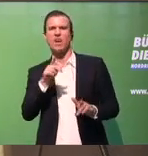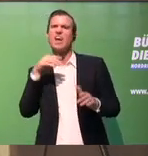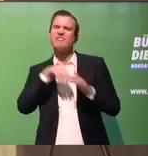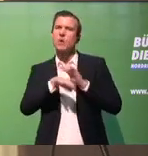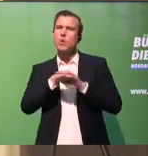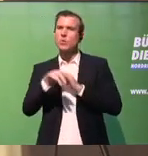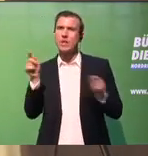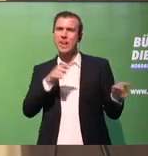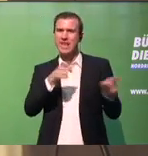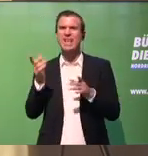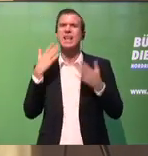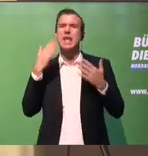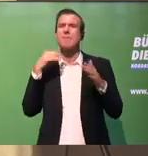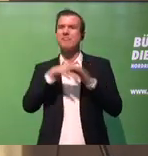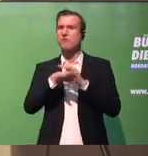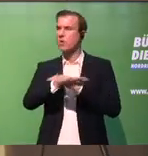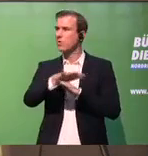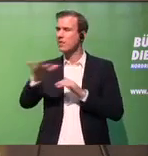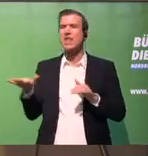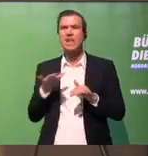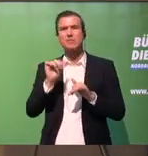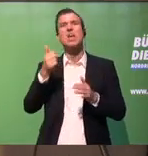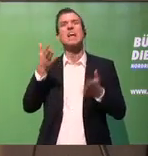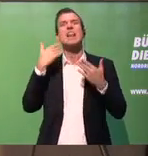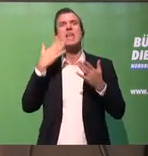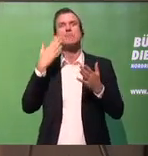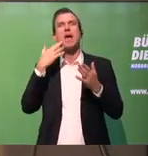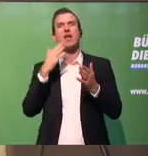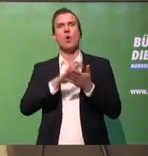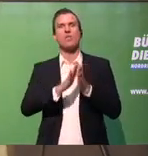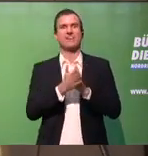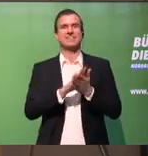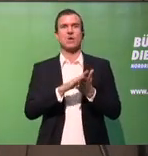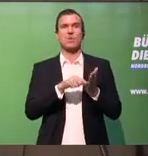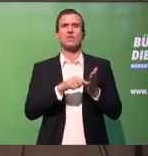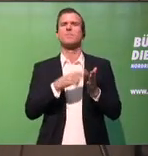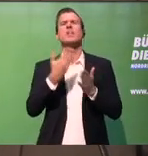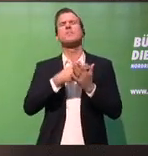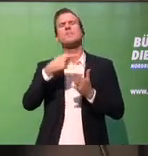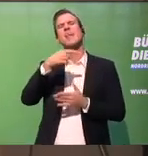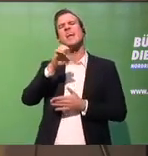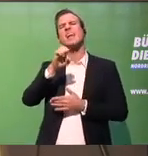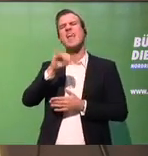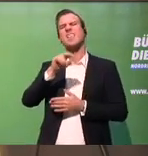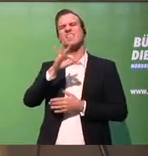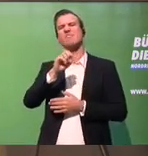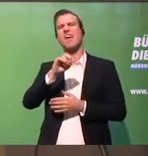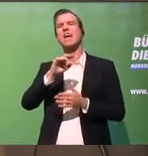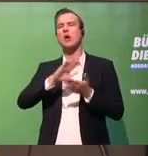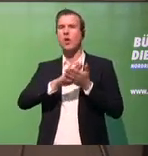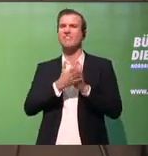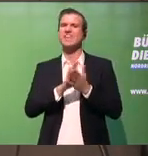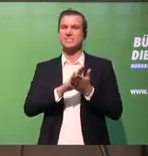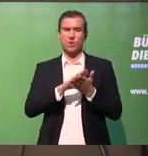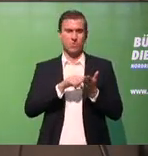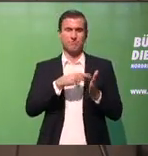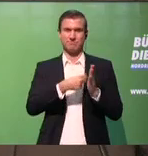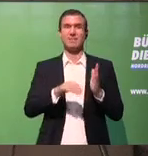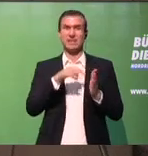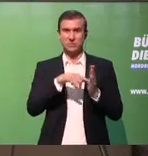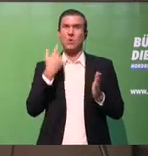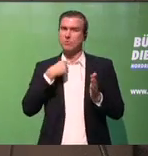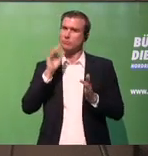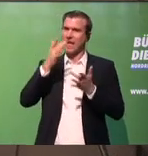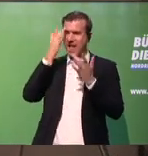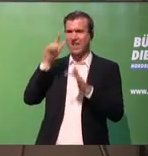Flüchtlinge, dieser Klimaflüchtlinge auch im Bereich der Klimakonvention, der Genfer Konvention. Anerkennen als Flüchtlinge, denn es ist egal,